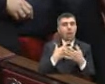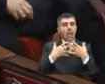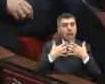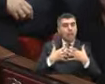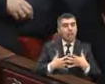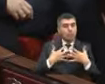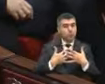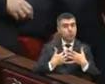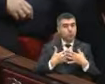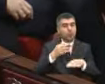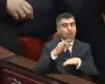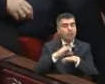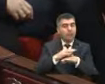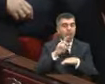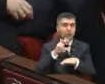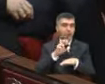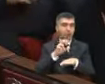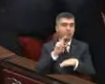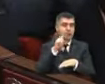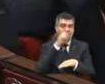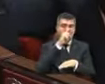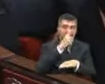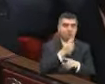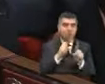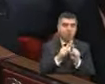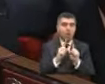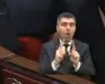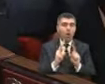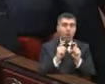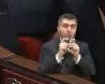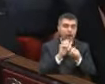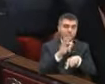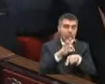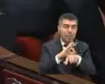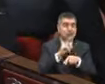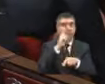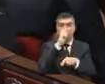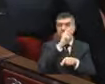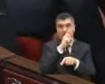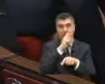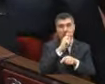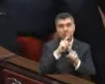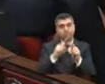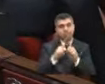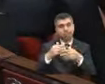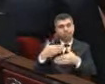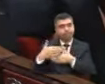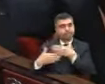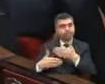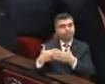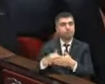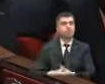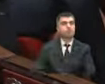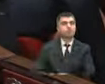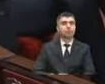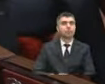عندك طبيب الخاص في السرطان اللي يعمل البروتوكولات الى اخره، فتنحاولوا نتجاوزوا هذه المسائل. انا ما